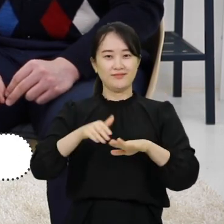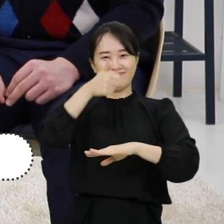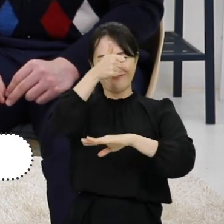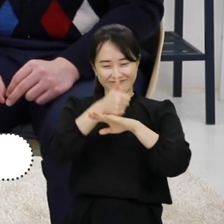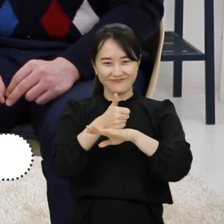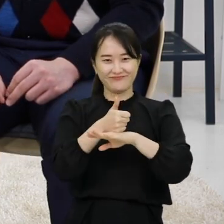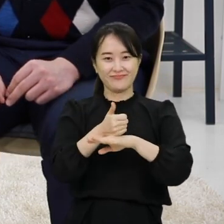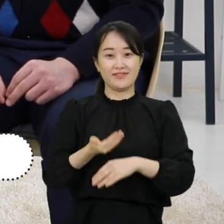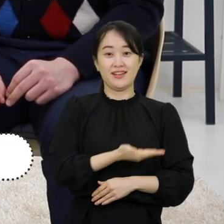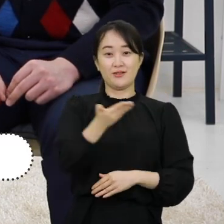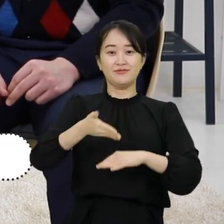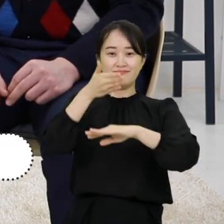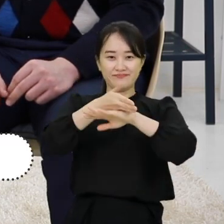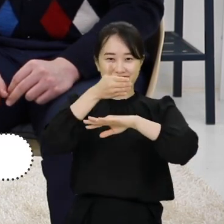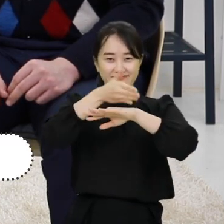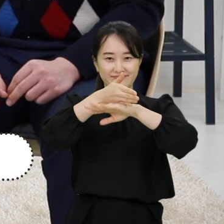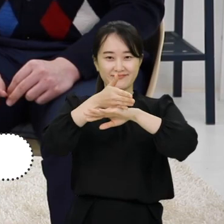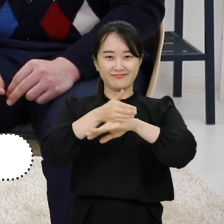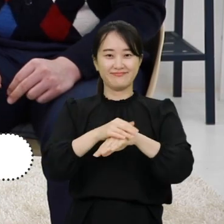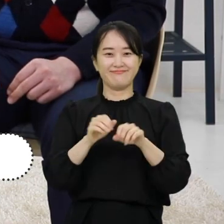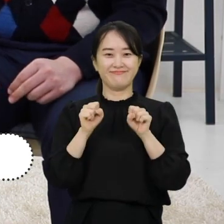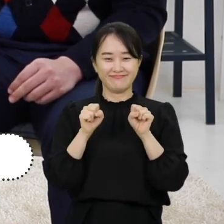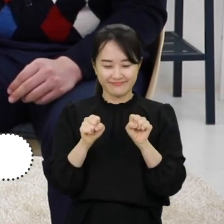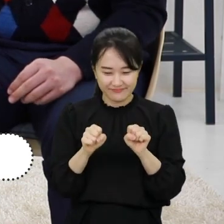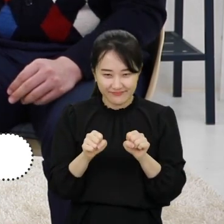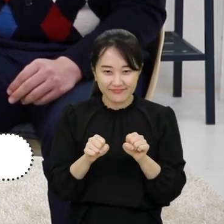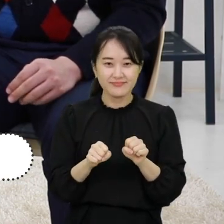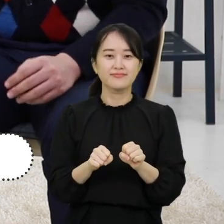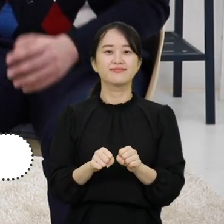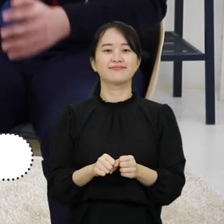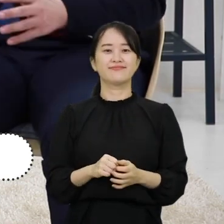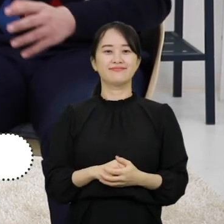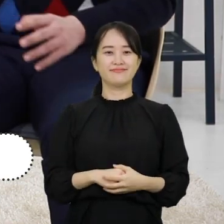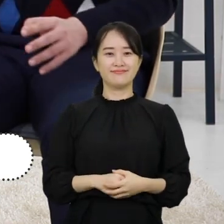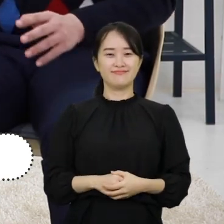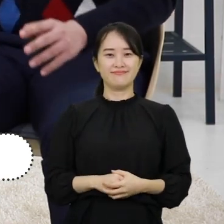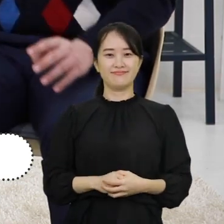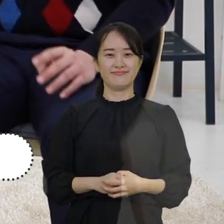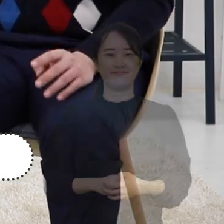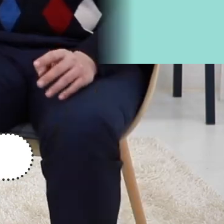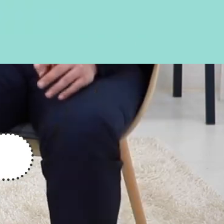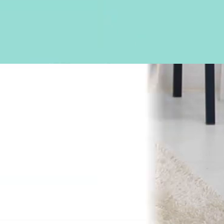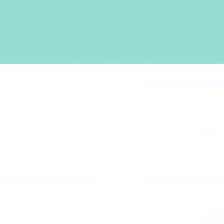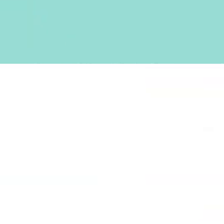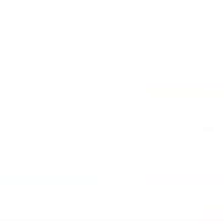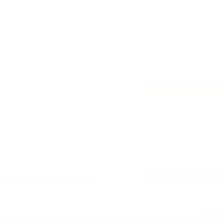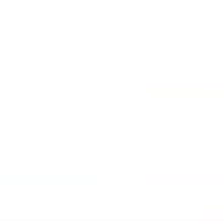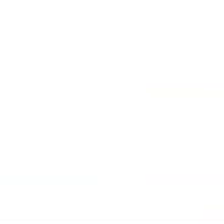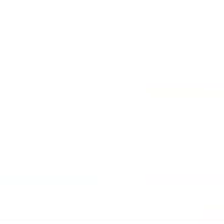오늘 마무리하겠습니다. 여러분 감사합니다. 감사합니다. 안녕.